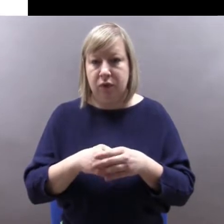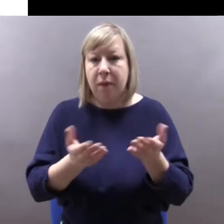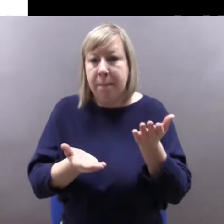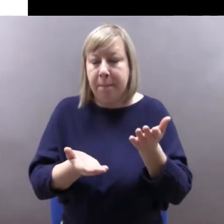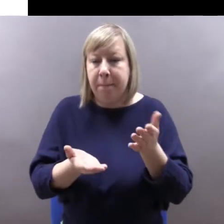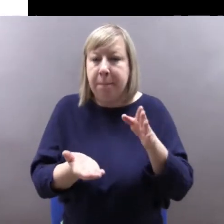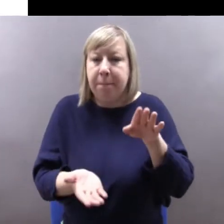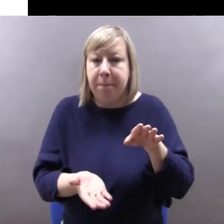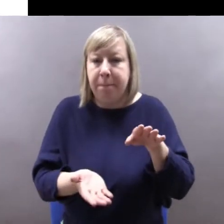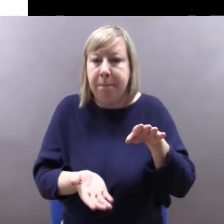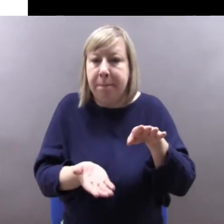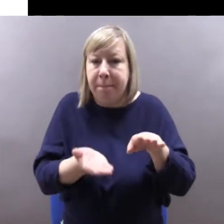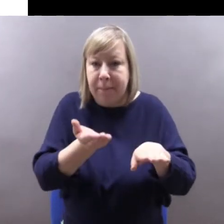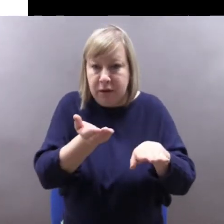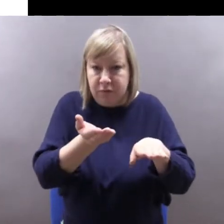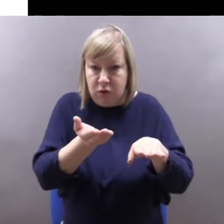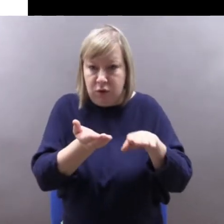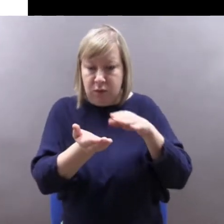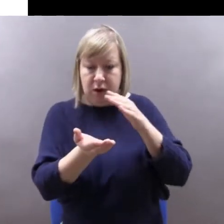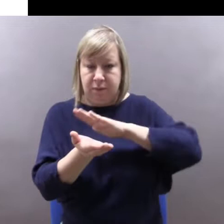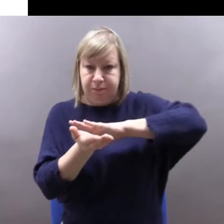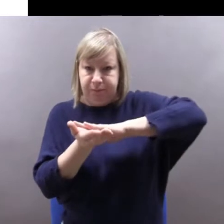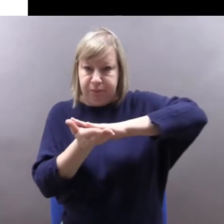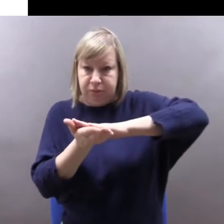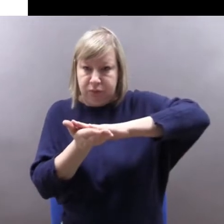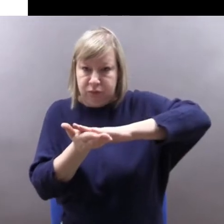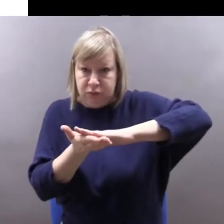podłoga w tym pomieszczeniu. Czyli